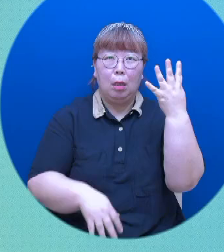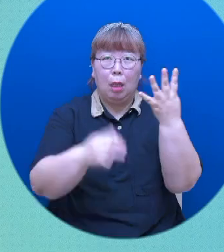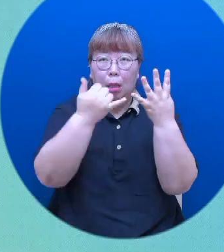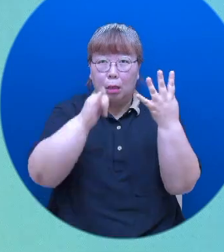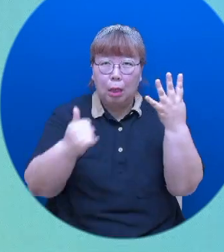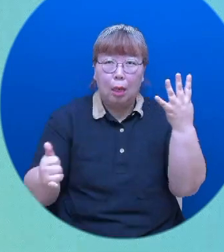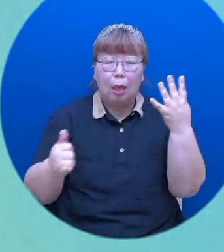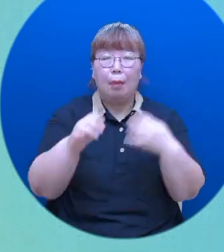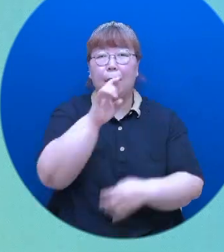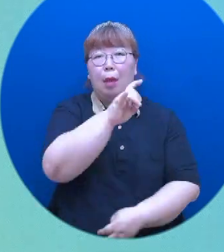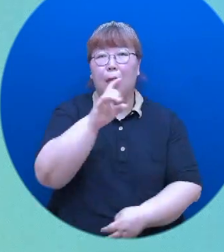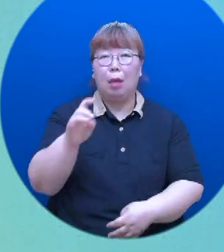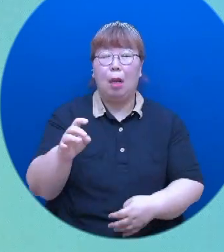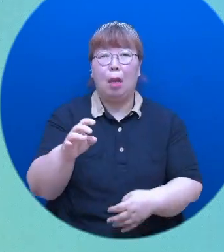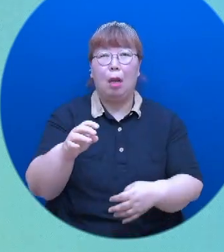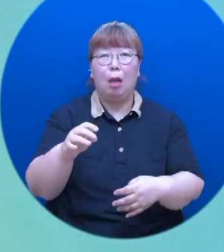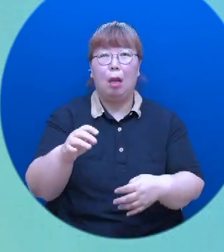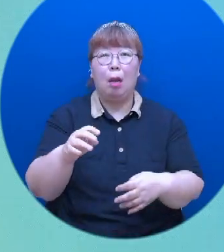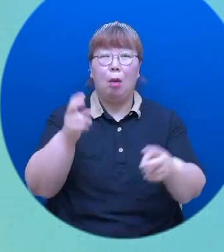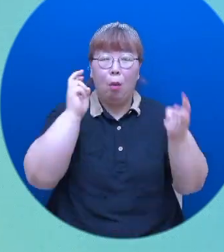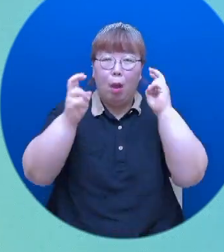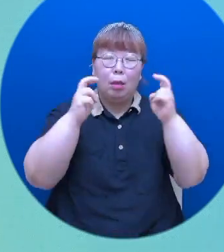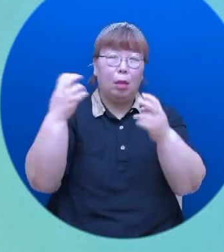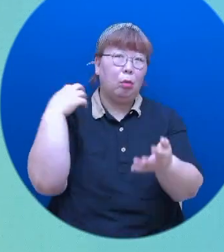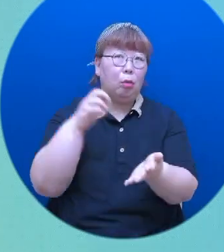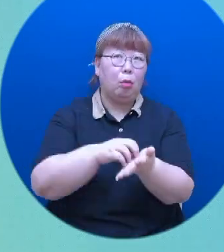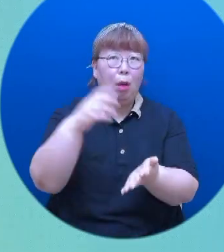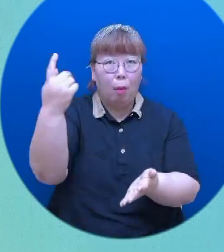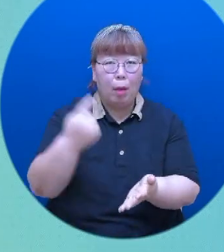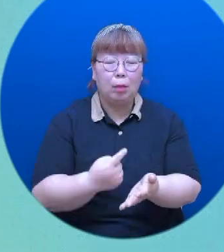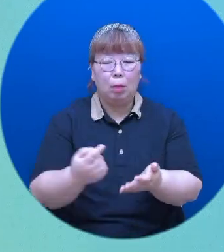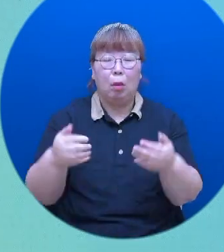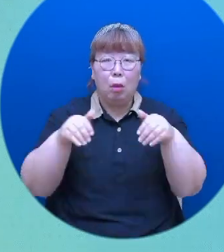왔죠. 그리고는 참모들을 불러서